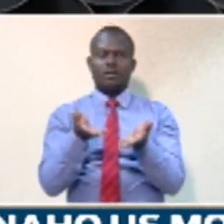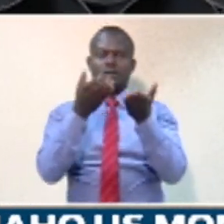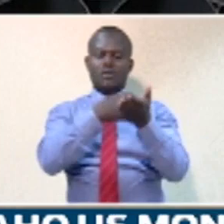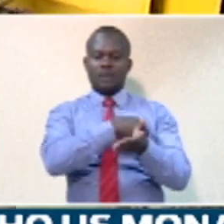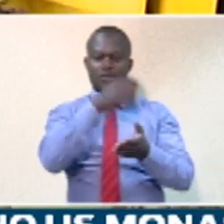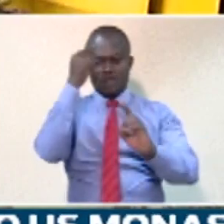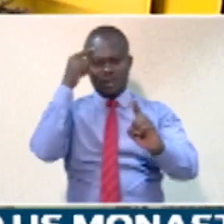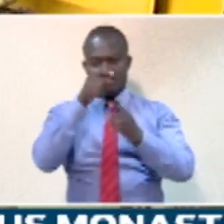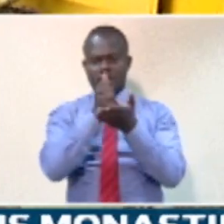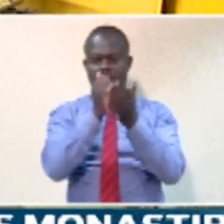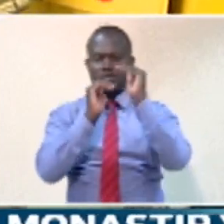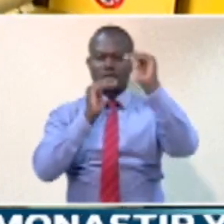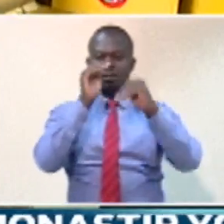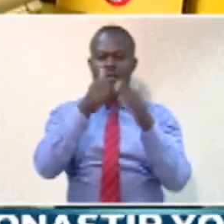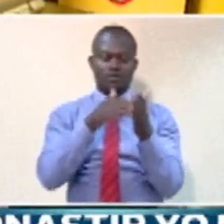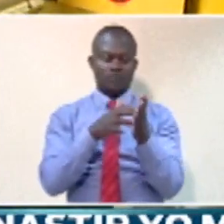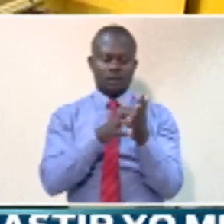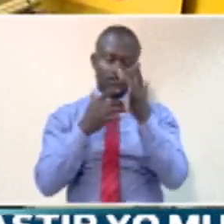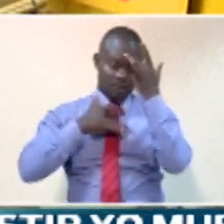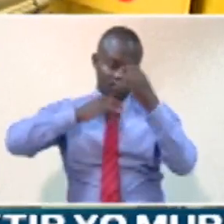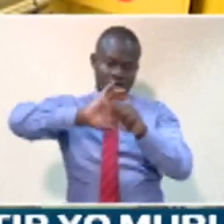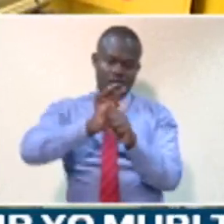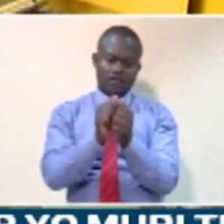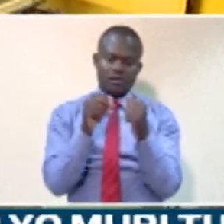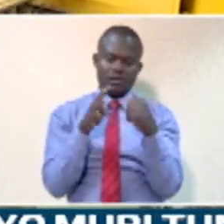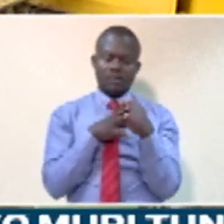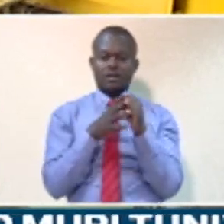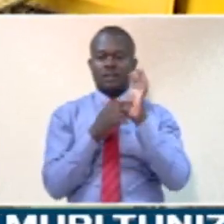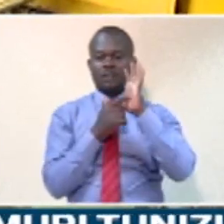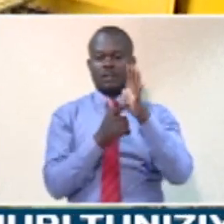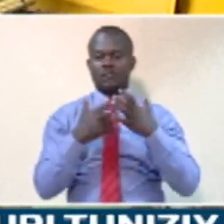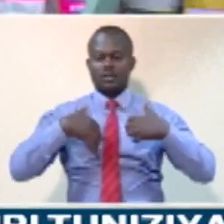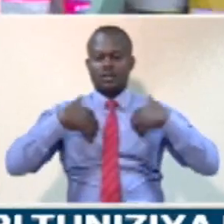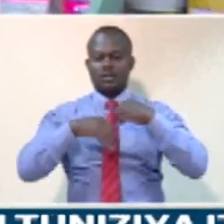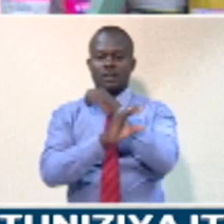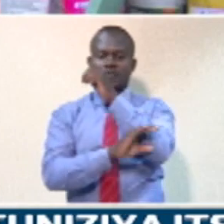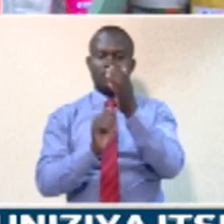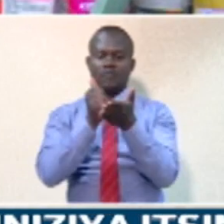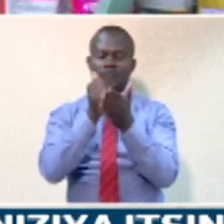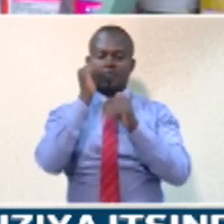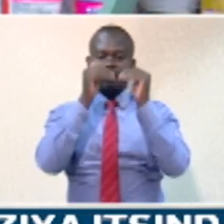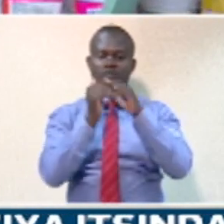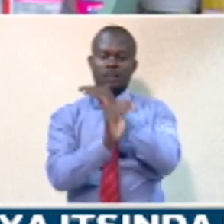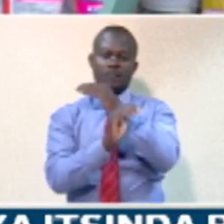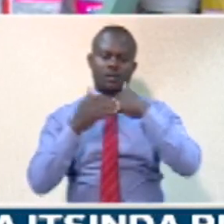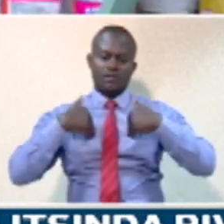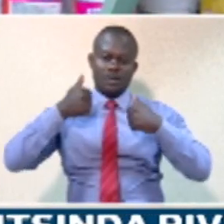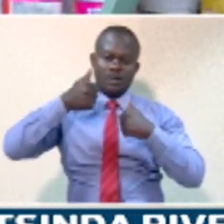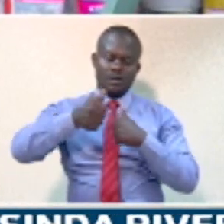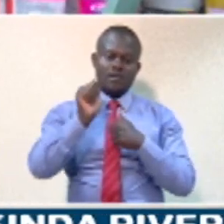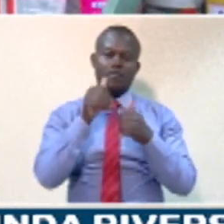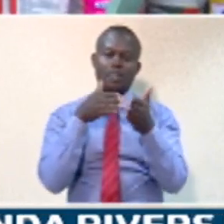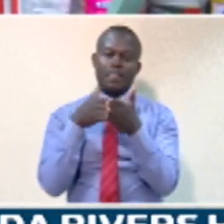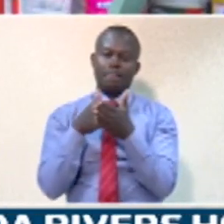kigamije gufasha inzego zahungabanyijwe n'ikibazo cya COVID-19, ikigaragaza ubushake bw'igihugu mu gufasha inzego z'ubuzima bwacyo